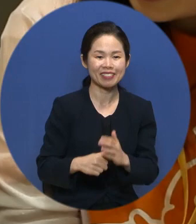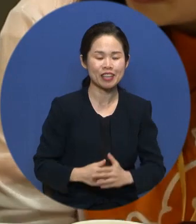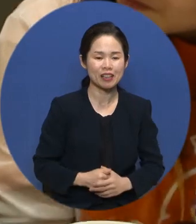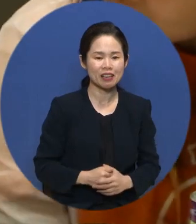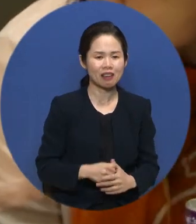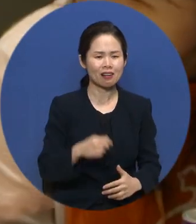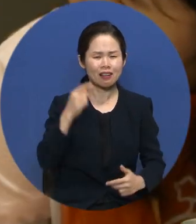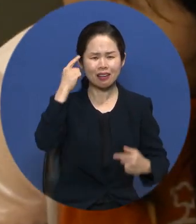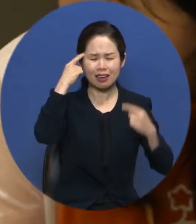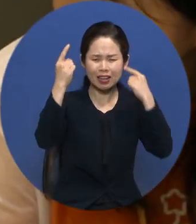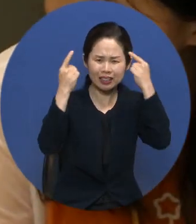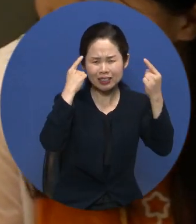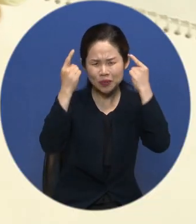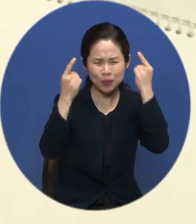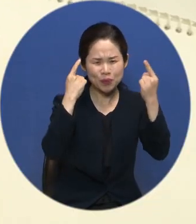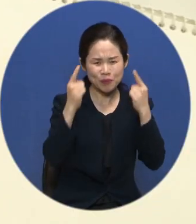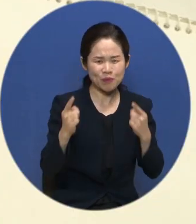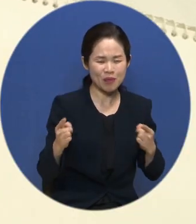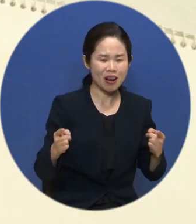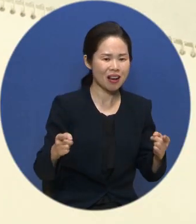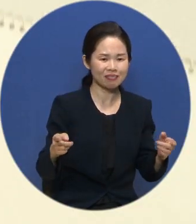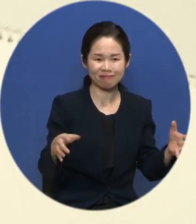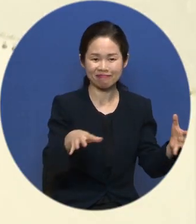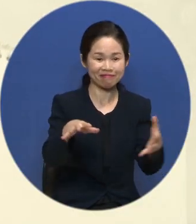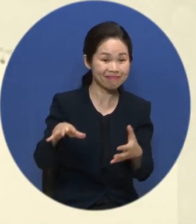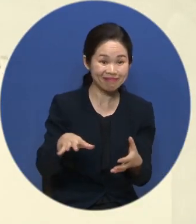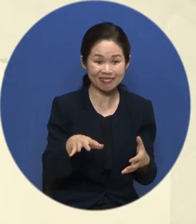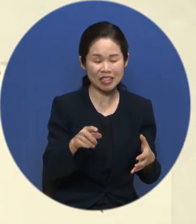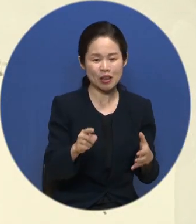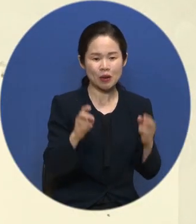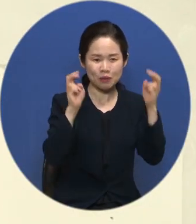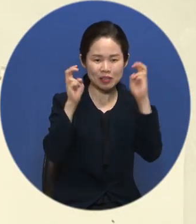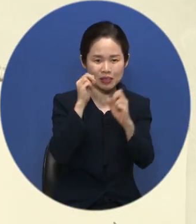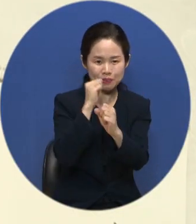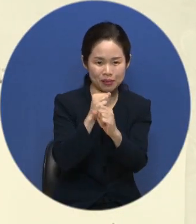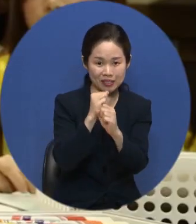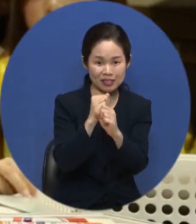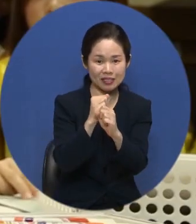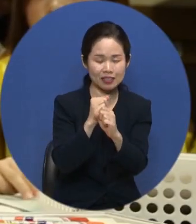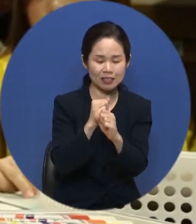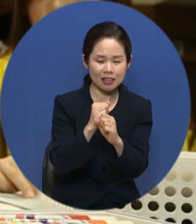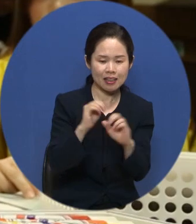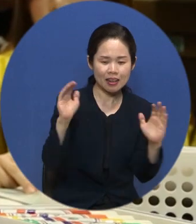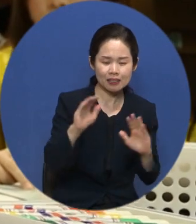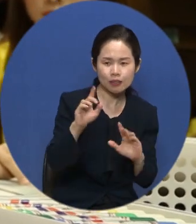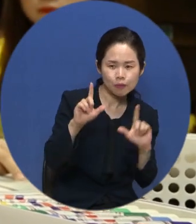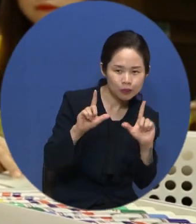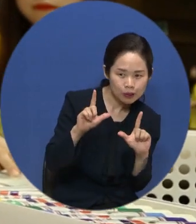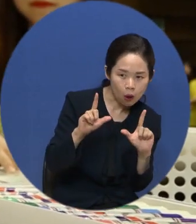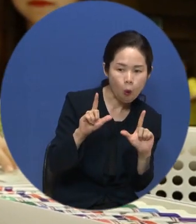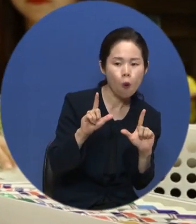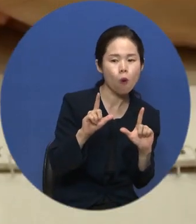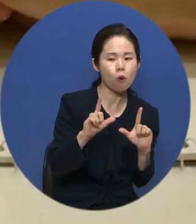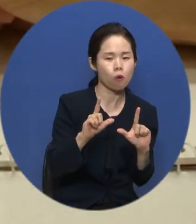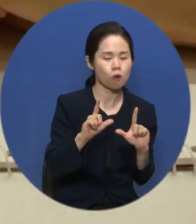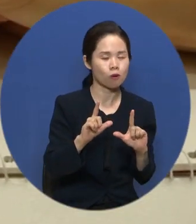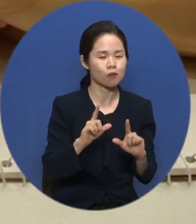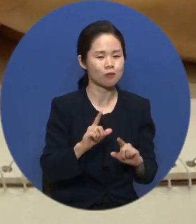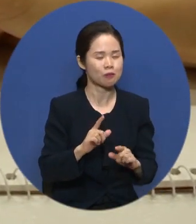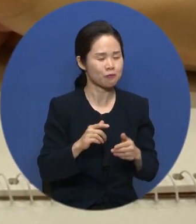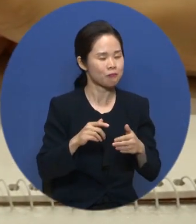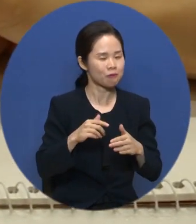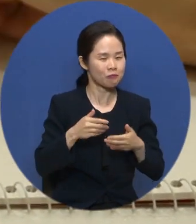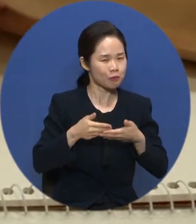다양한 아이디어가 쏟아져 나오는 가운데 회사를 만들어가는 학생들의 눈빛이 사뭇 진지합니다.